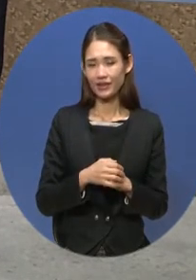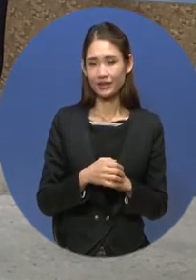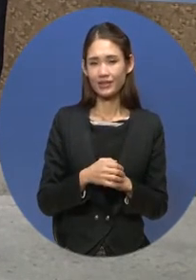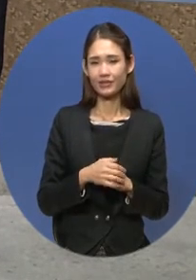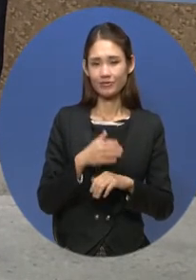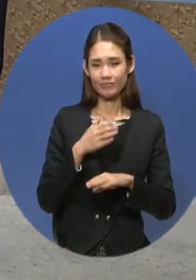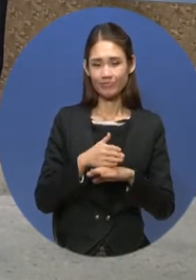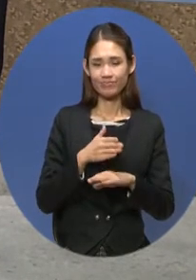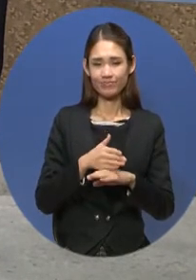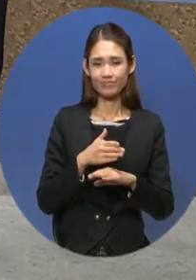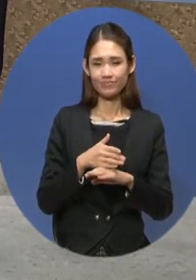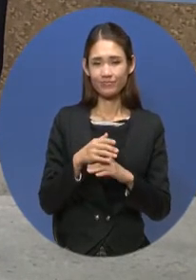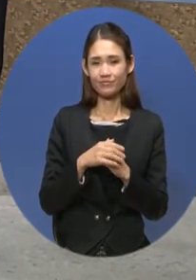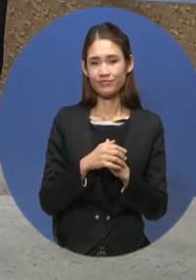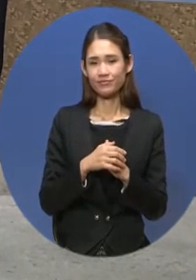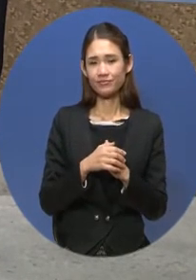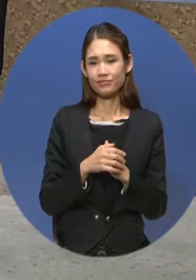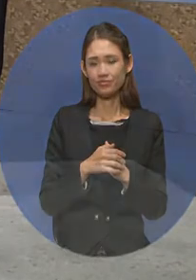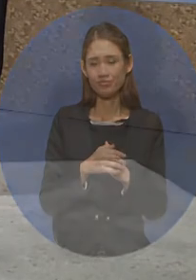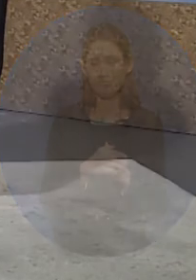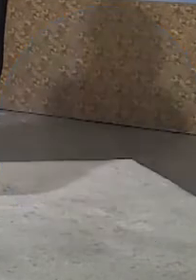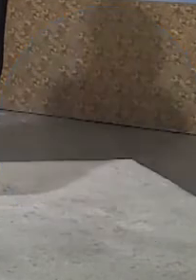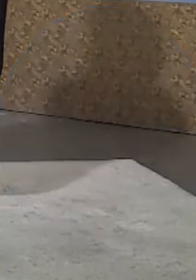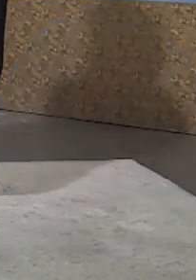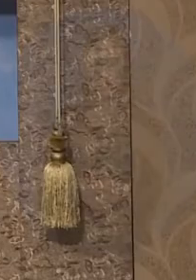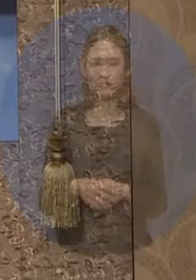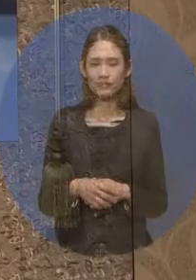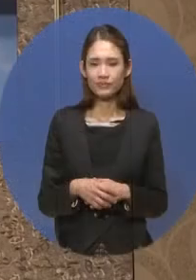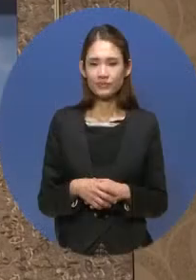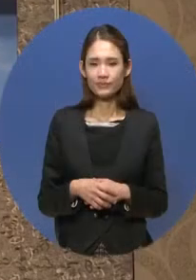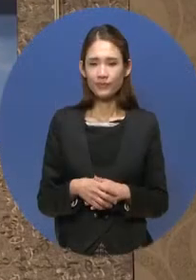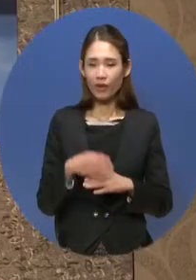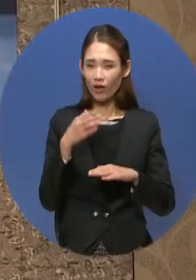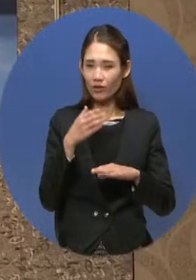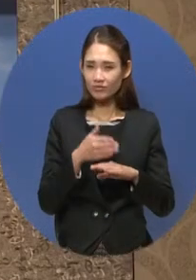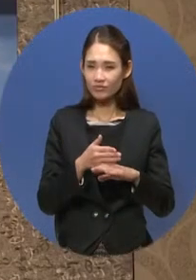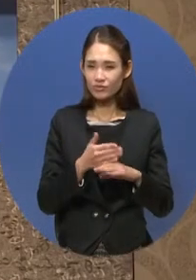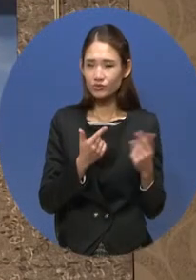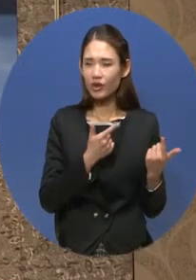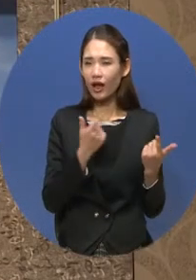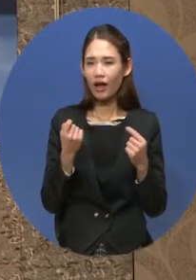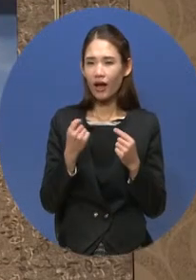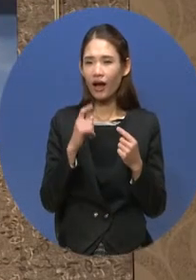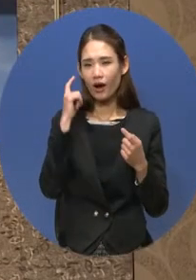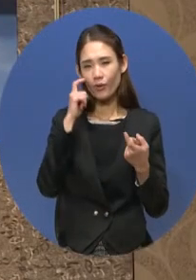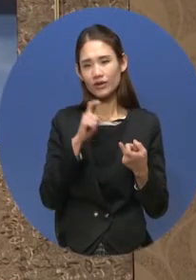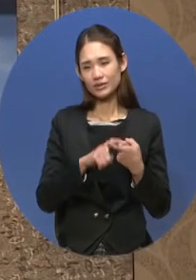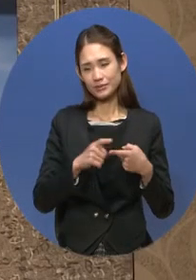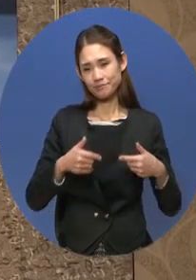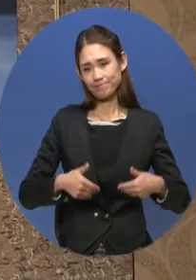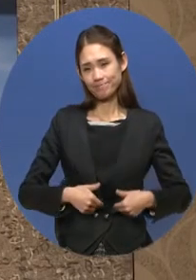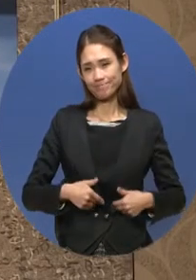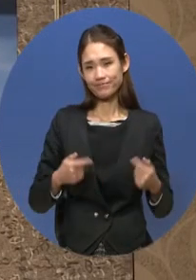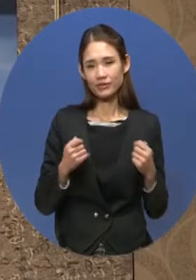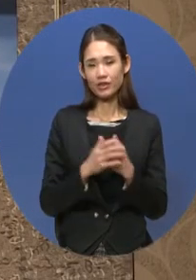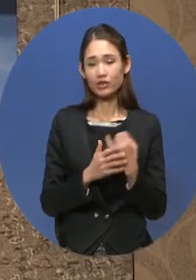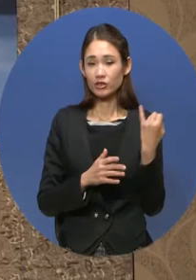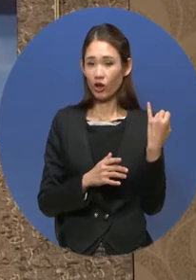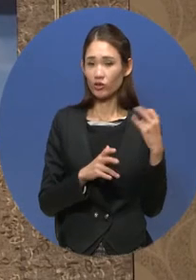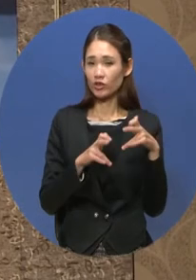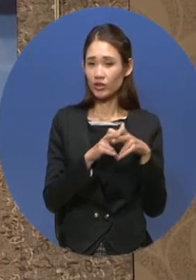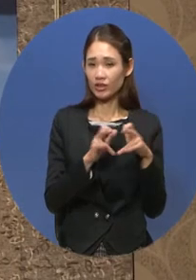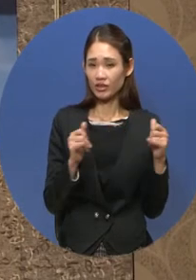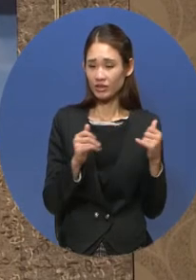네, 고맙습니다. 근데 정말 누구든지 다 같이 관심을 가져줘야 된다고 생각을 해요. 그래서 여성 장애인은